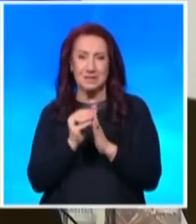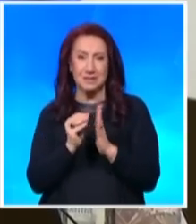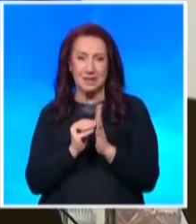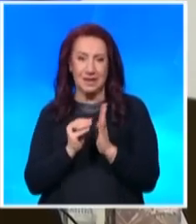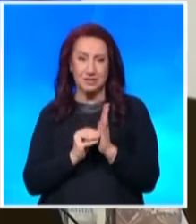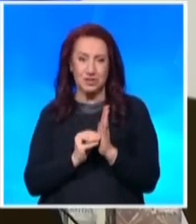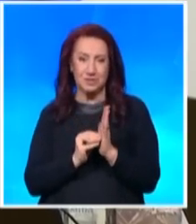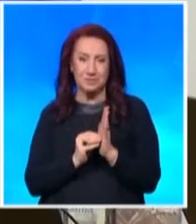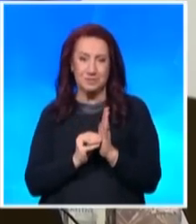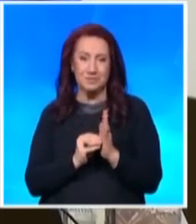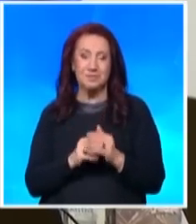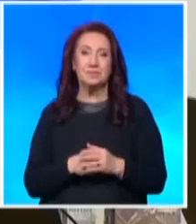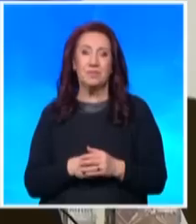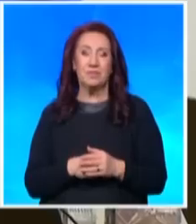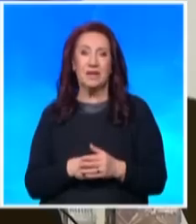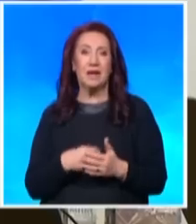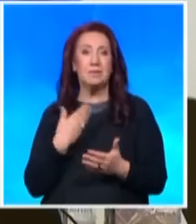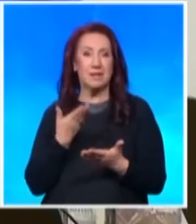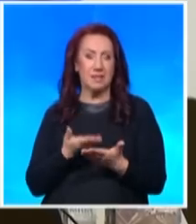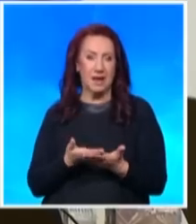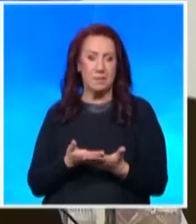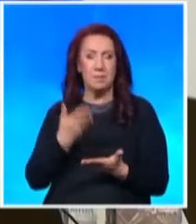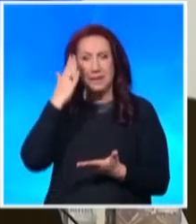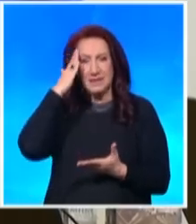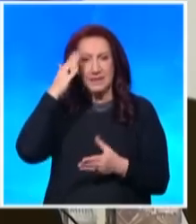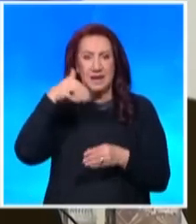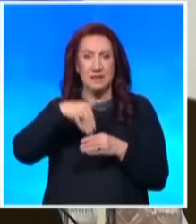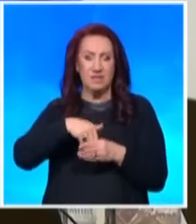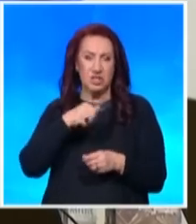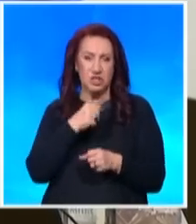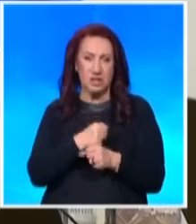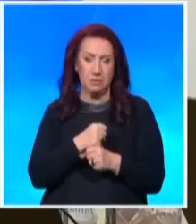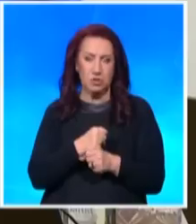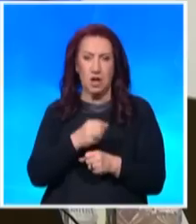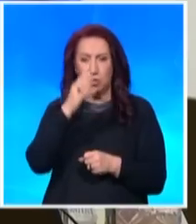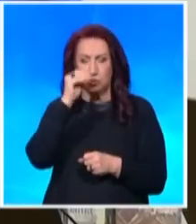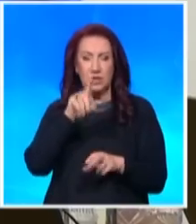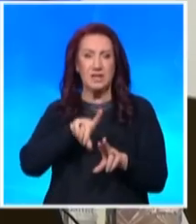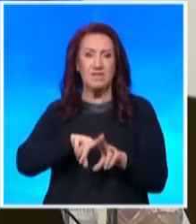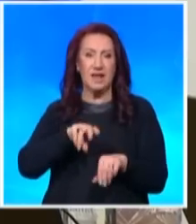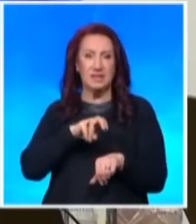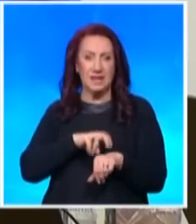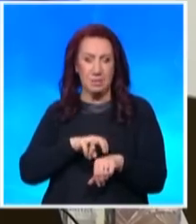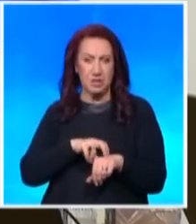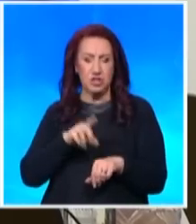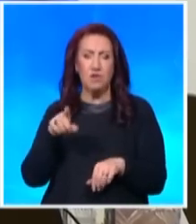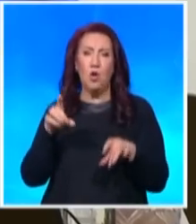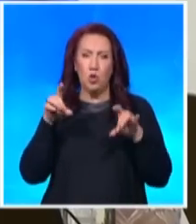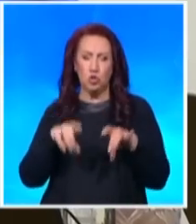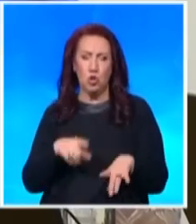Предлагам вице-премиерът и министър на вътрешните работи господин Иван Демерджиев да бъде натоварен отново